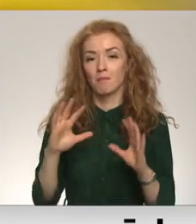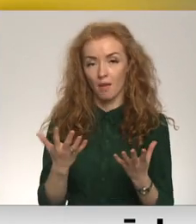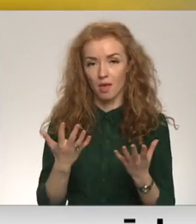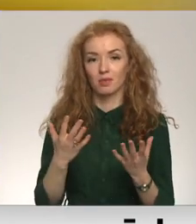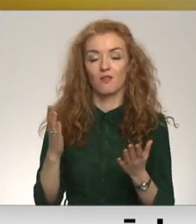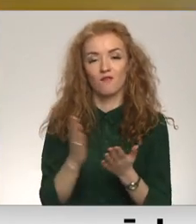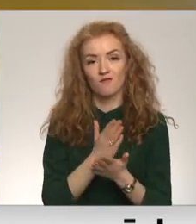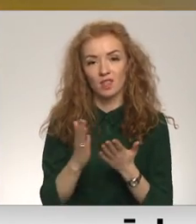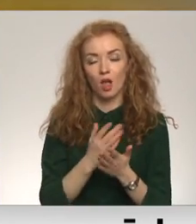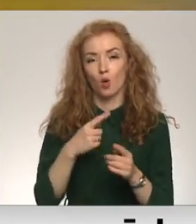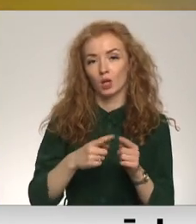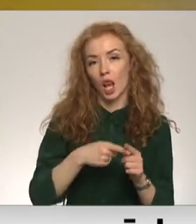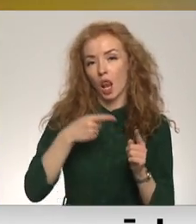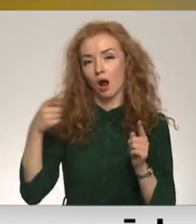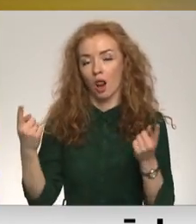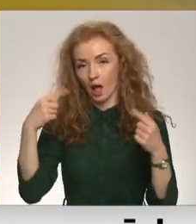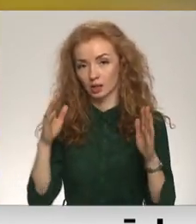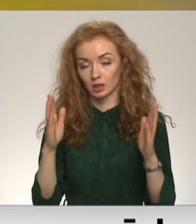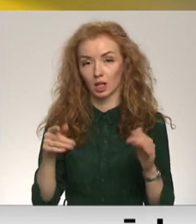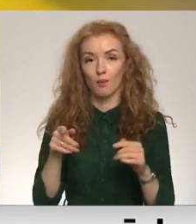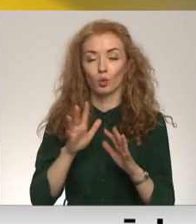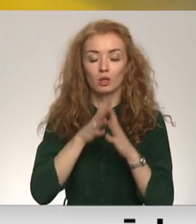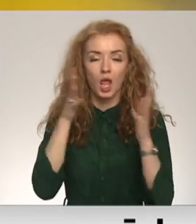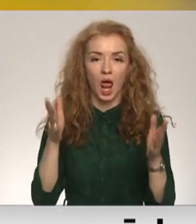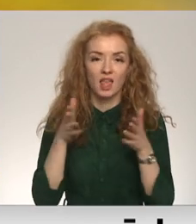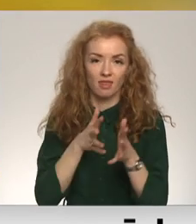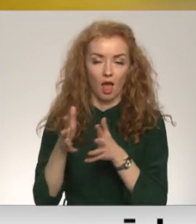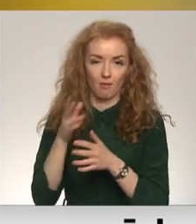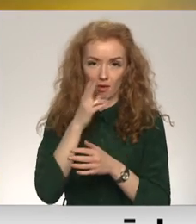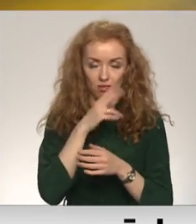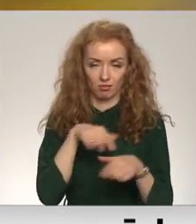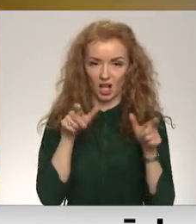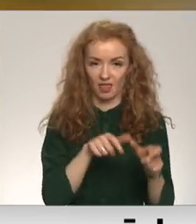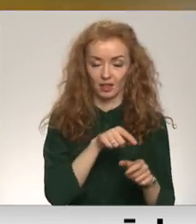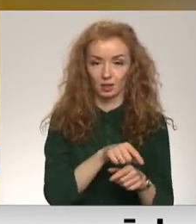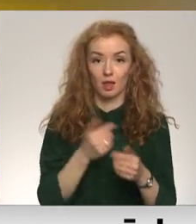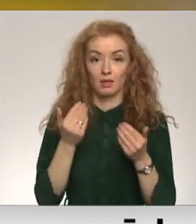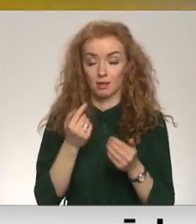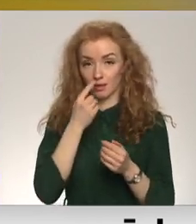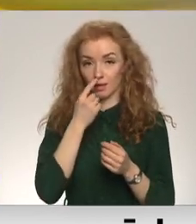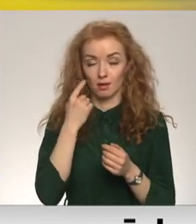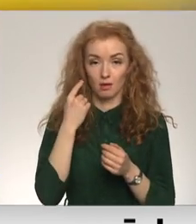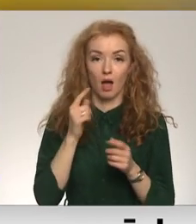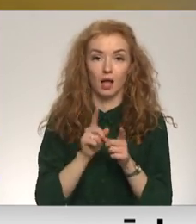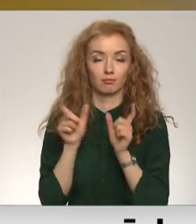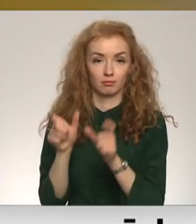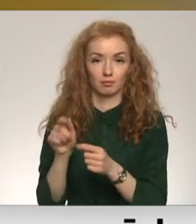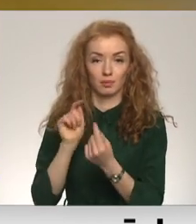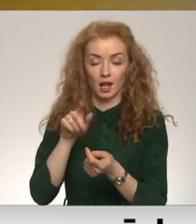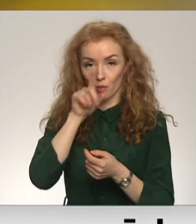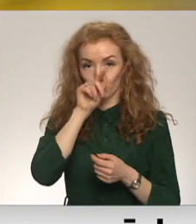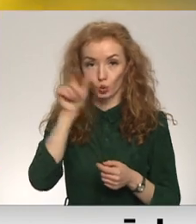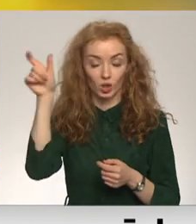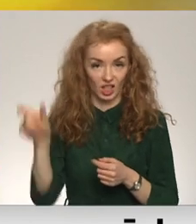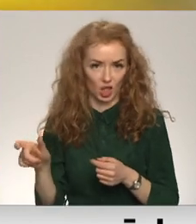un ilgtermiņā tām būs liela ietekme. Tikko kļūst zināms, ka Eiropa noteiks sankcijas arī pret Krievijas prezidentu Vladimiru Putinu